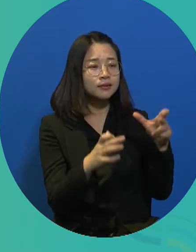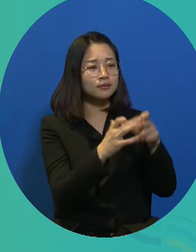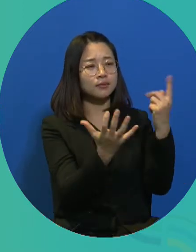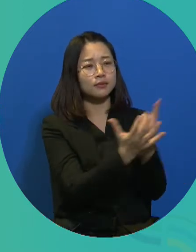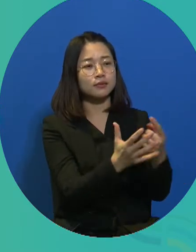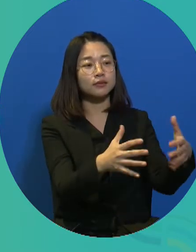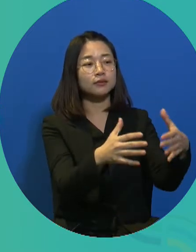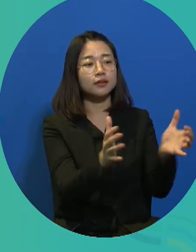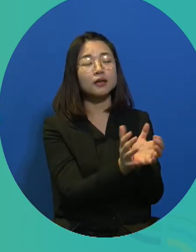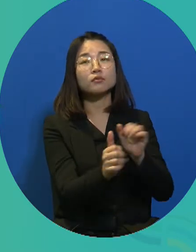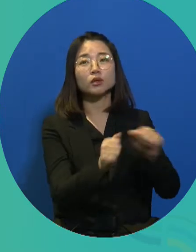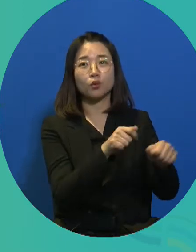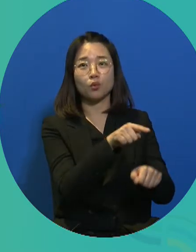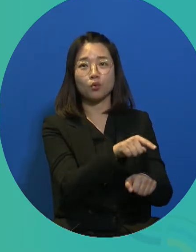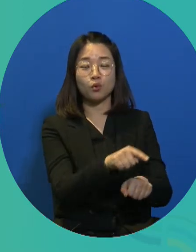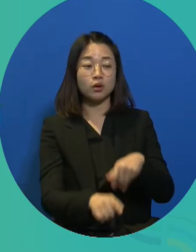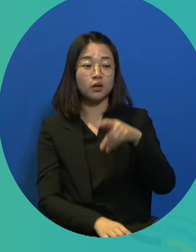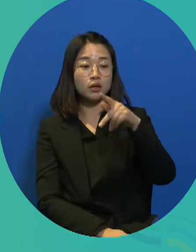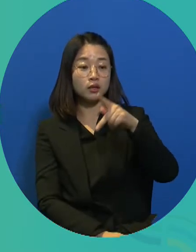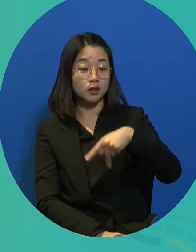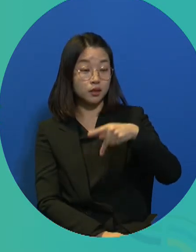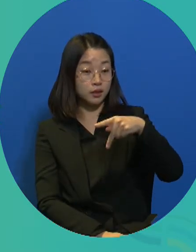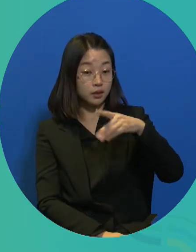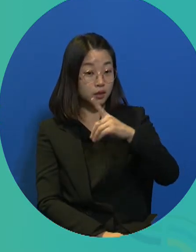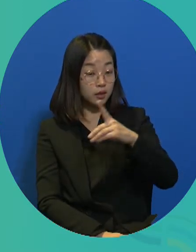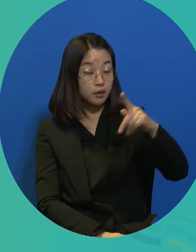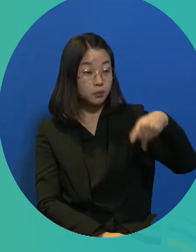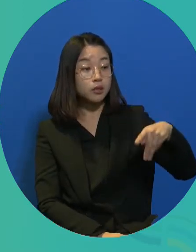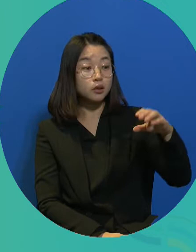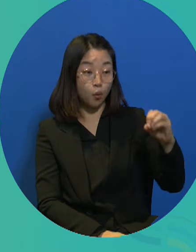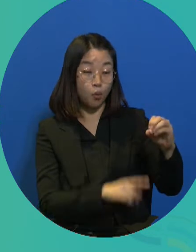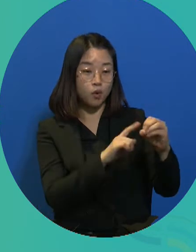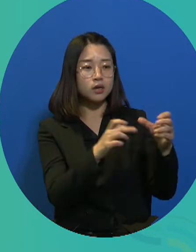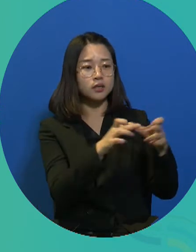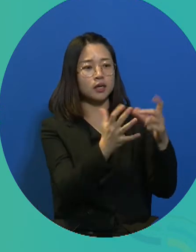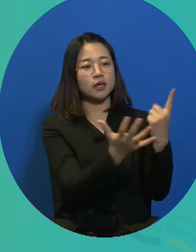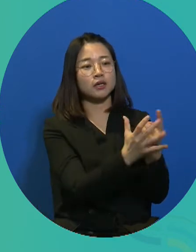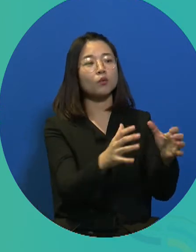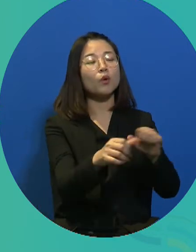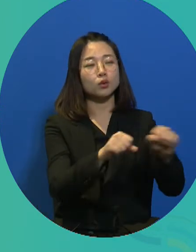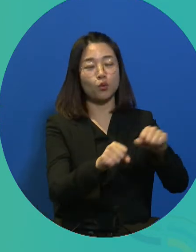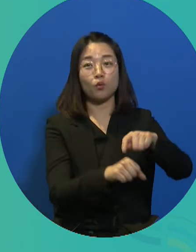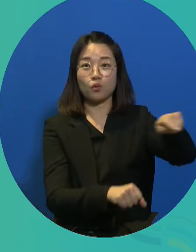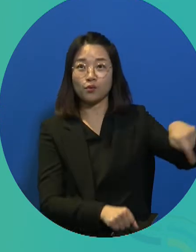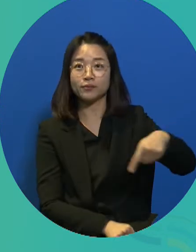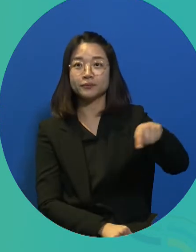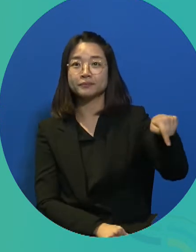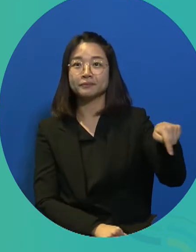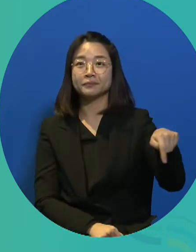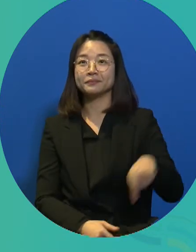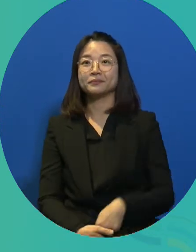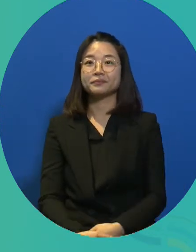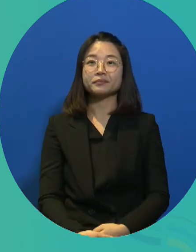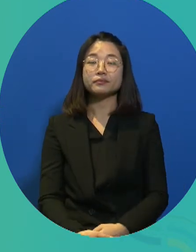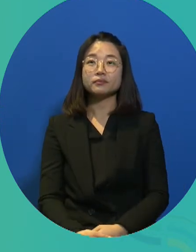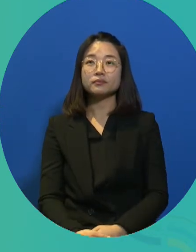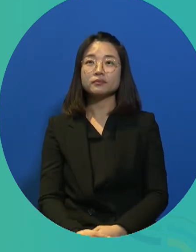비장애인들이 이끄는 것이 아닌 DDPO는 장애인이 이끄는 것이라고 말씀을 드리겠습니다. 저희가